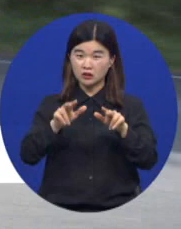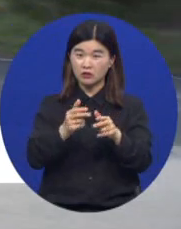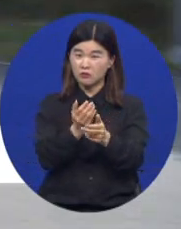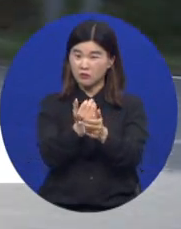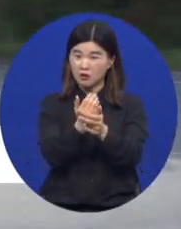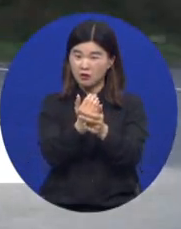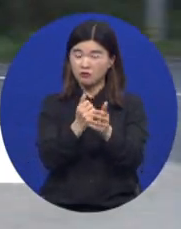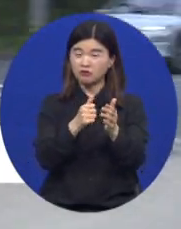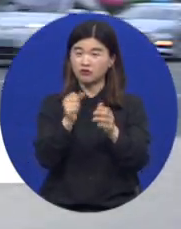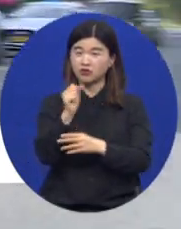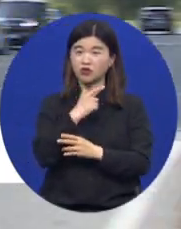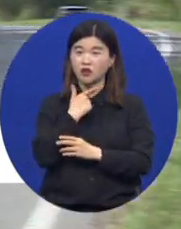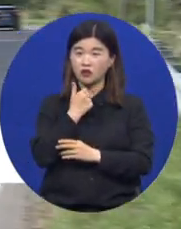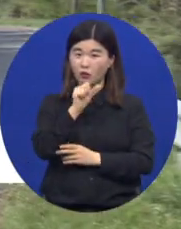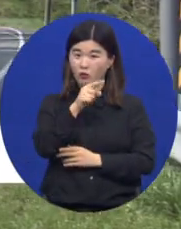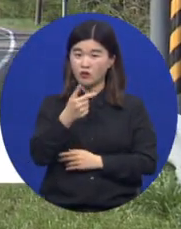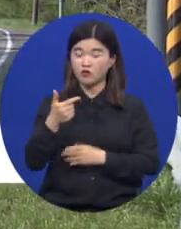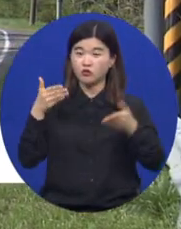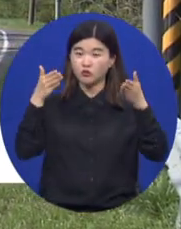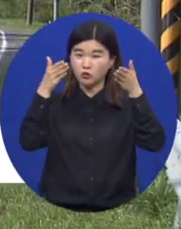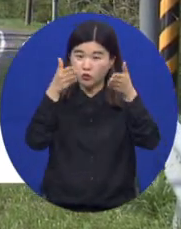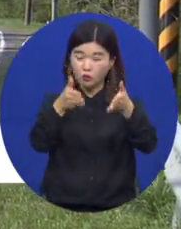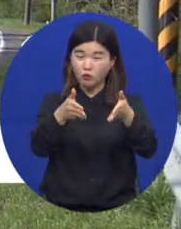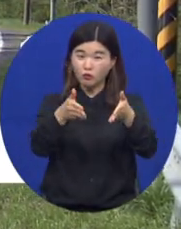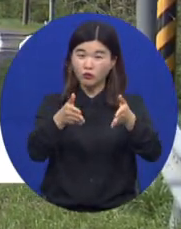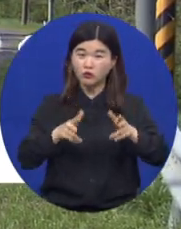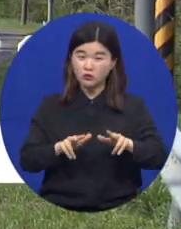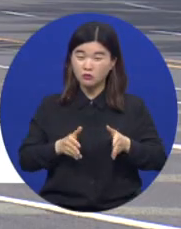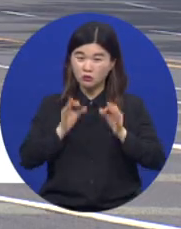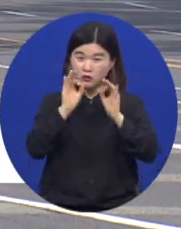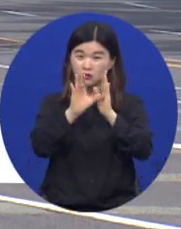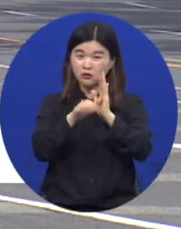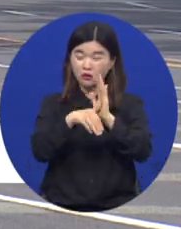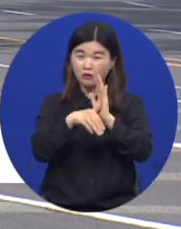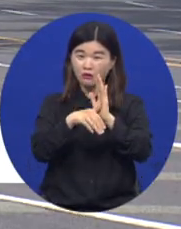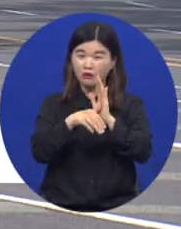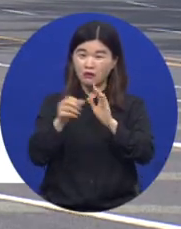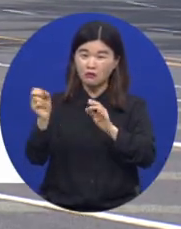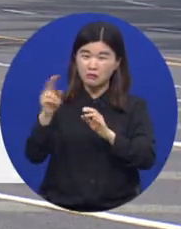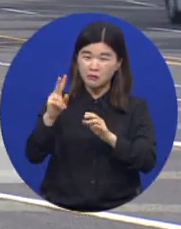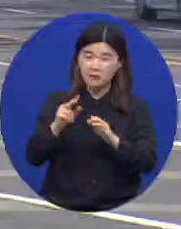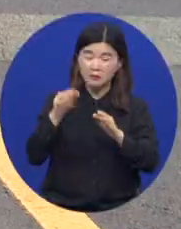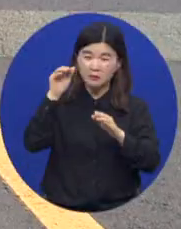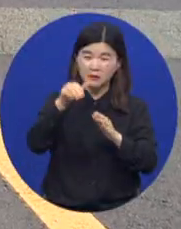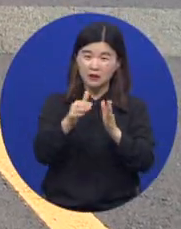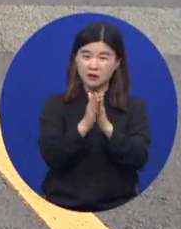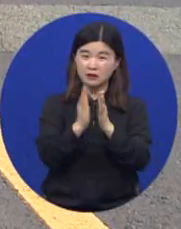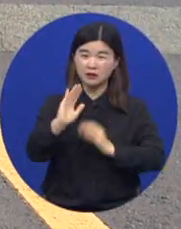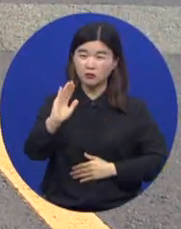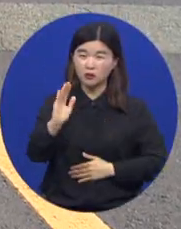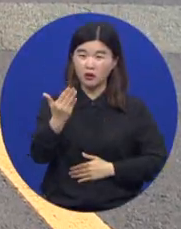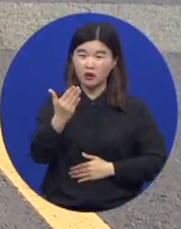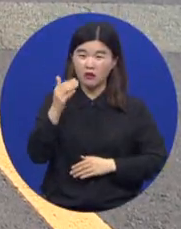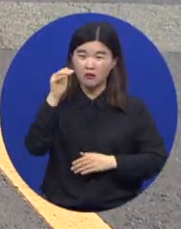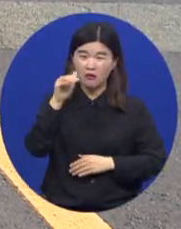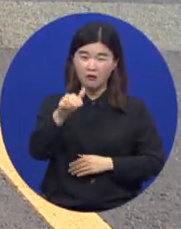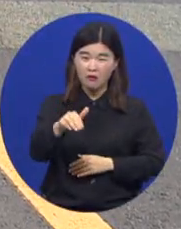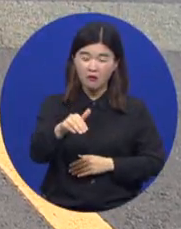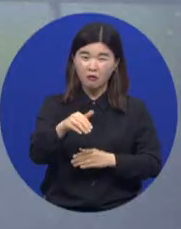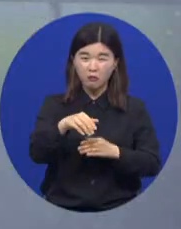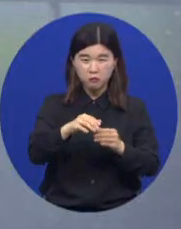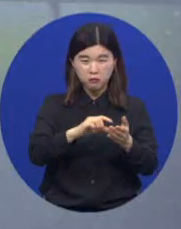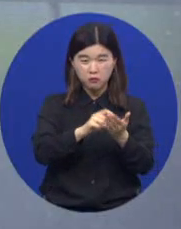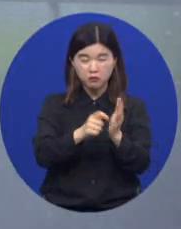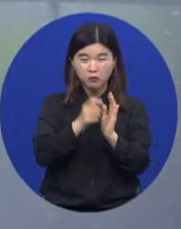화물차가 운행했던 516 도로. 산록도로를 벗어나자 급경사가 시작되고 경사도를